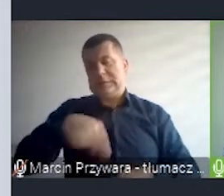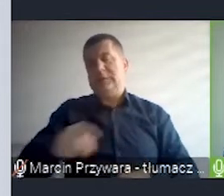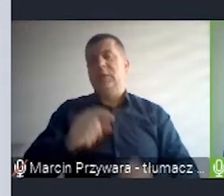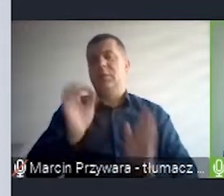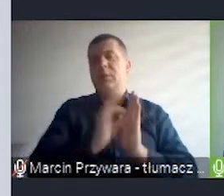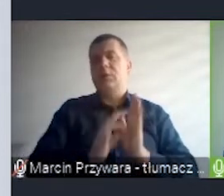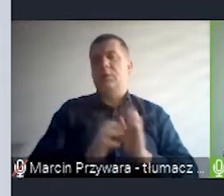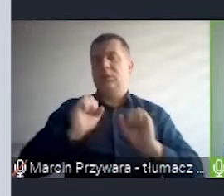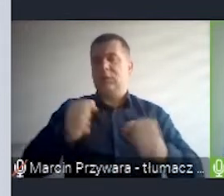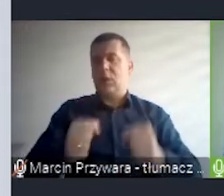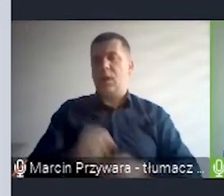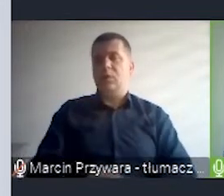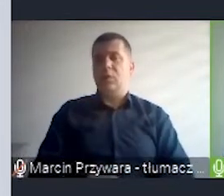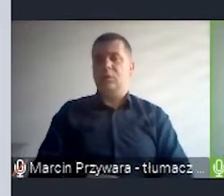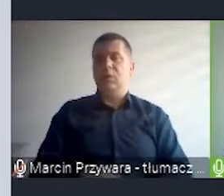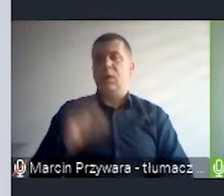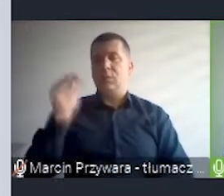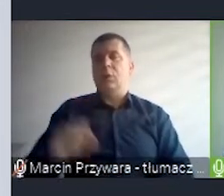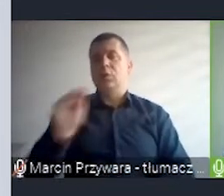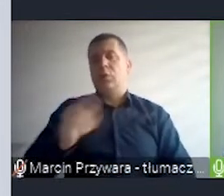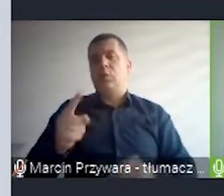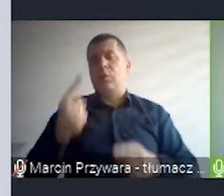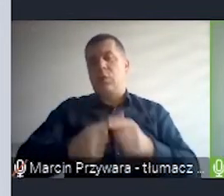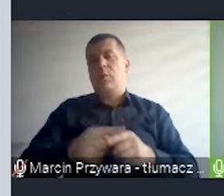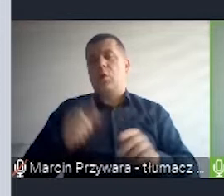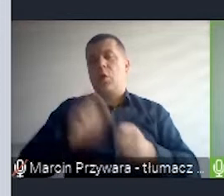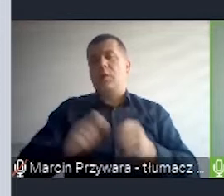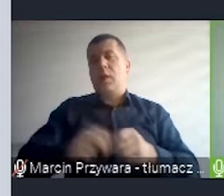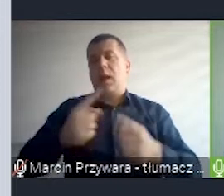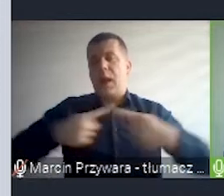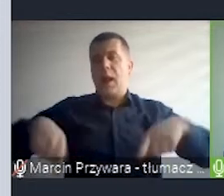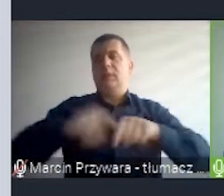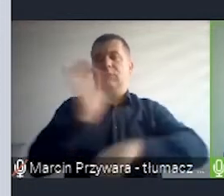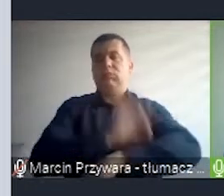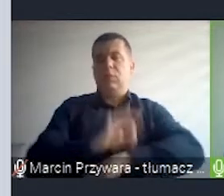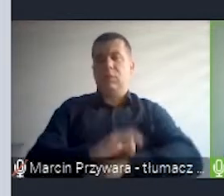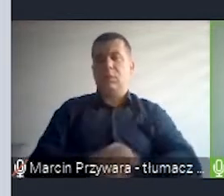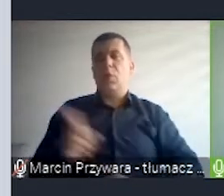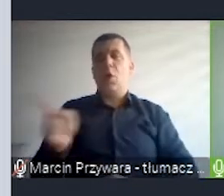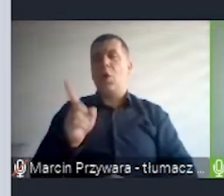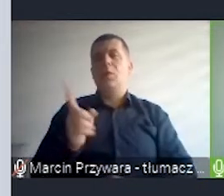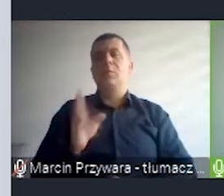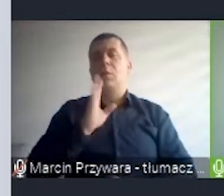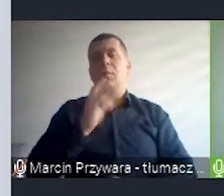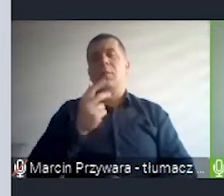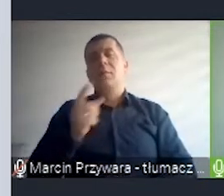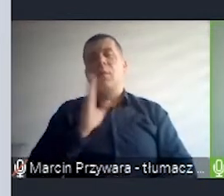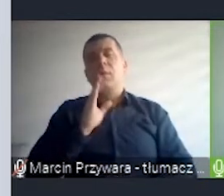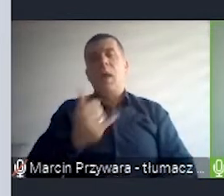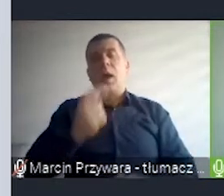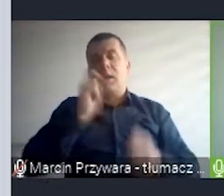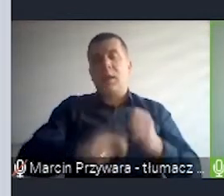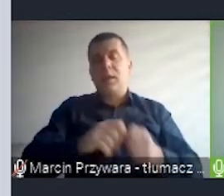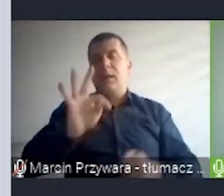działalności, mogą również kontrolować realizację projektów. Tylko one zwykle nie są nastawione na typową